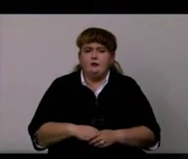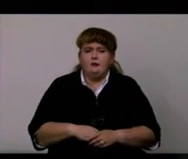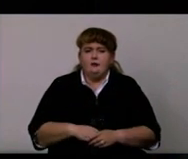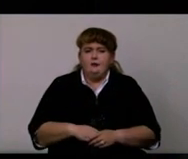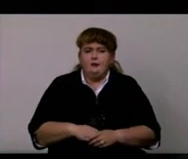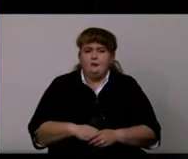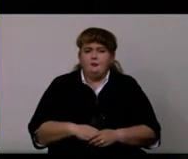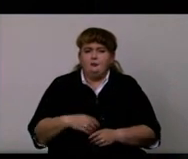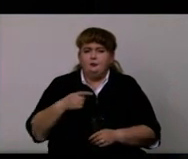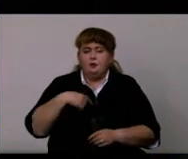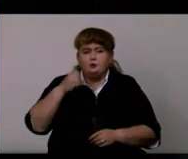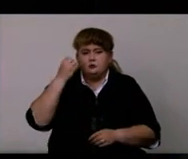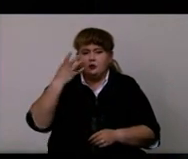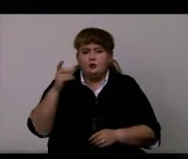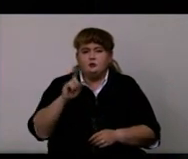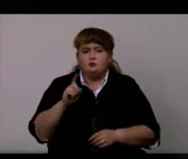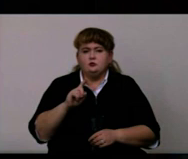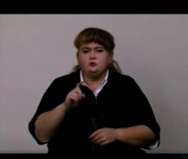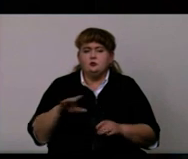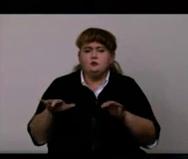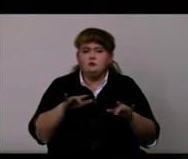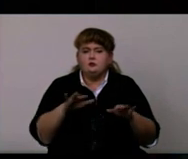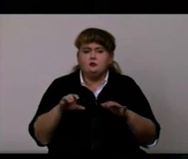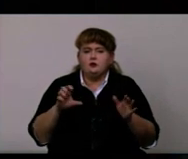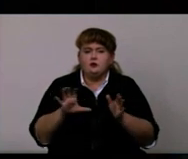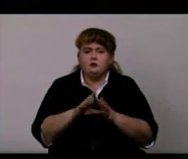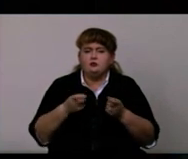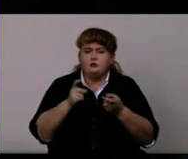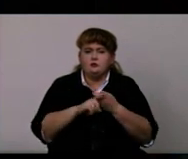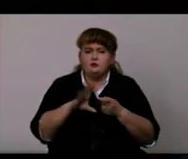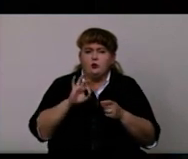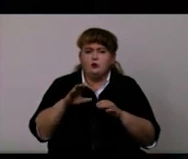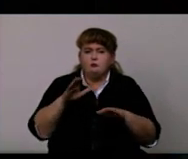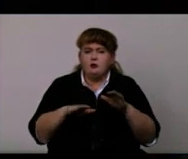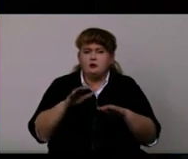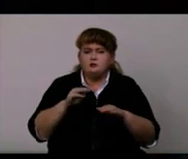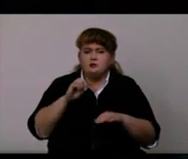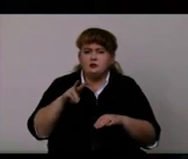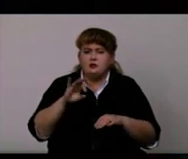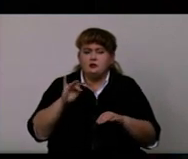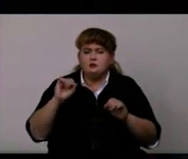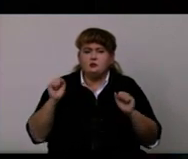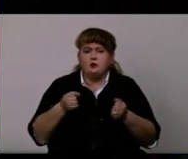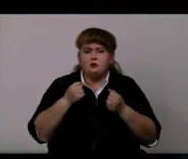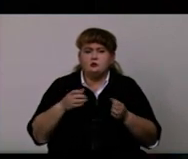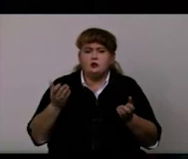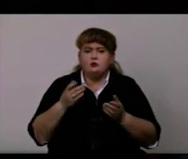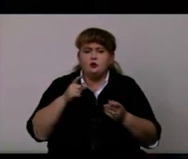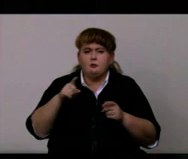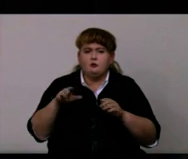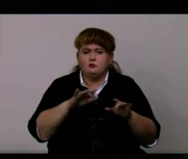Значит, мы с вами узнали, что кинетическая энергия зависит от массы тела и скорости тела, с которым оно